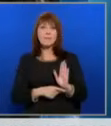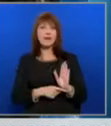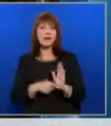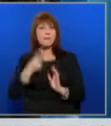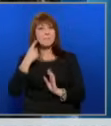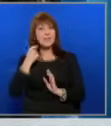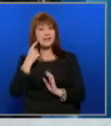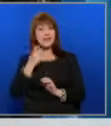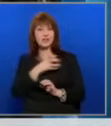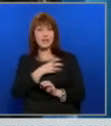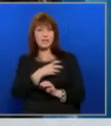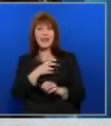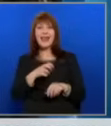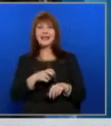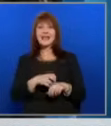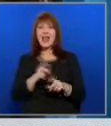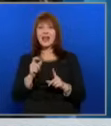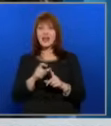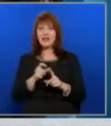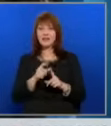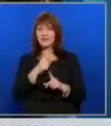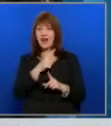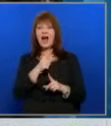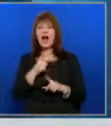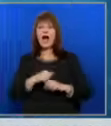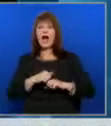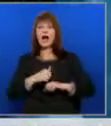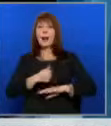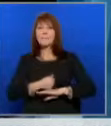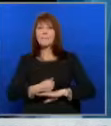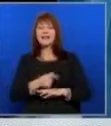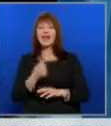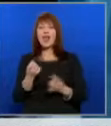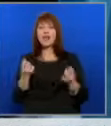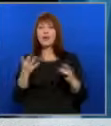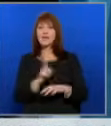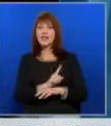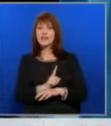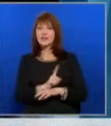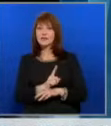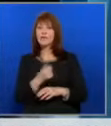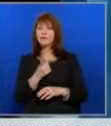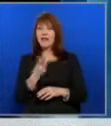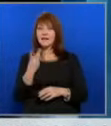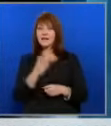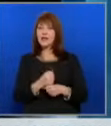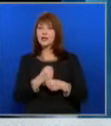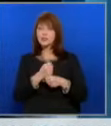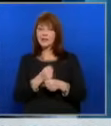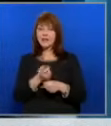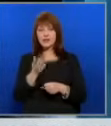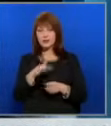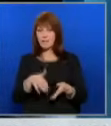младежи ГЕРБ. Даниела Райчева, кмет на район Нови Искър, вече трети мандат, ще подпомага Борисов работата му с структурите в